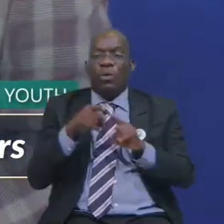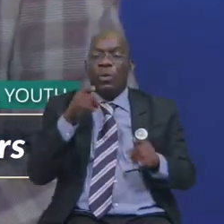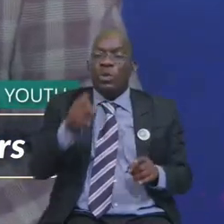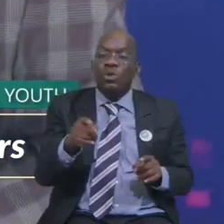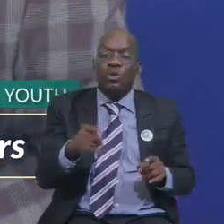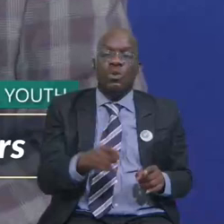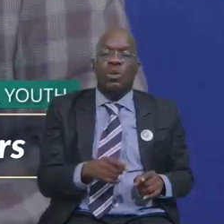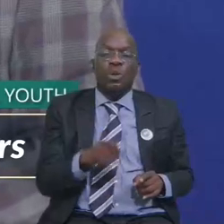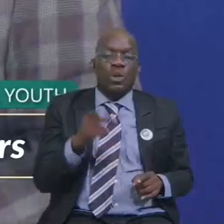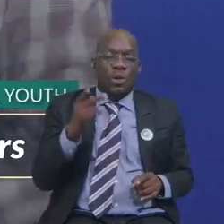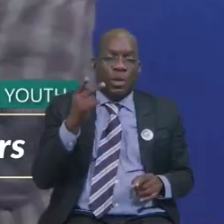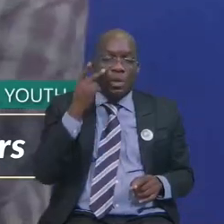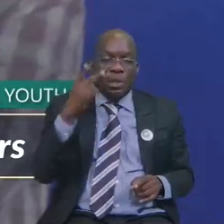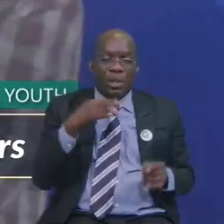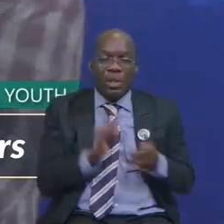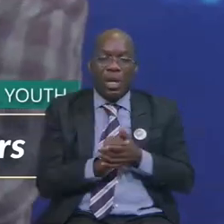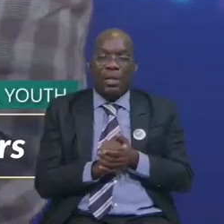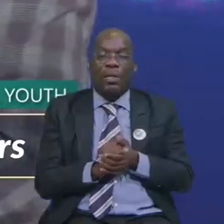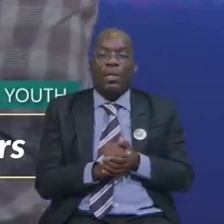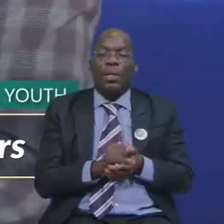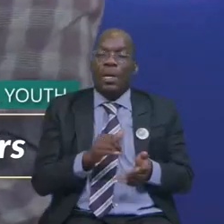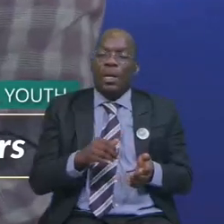cette jeune fille de 16 ans